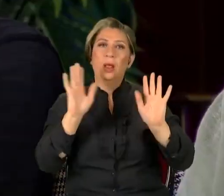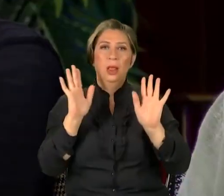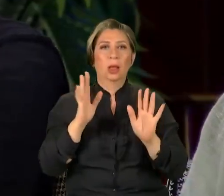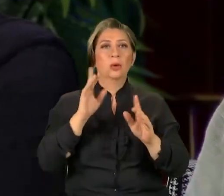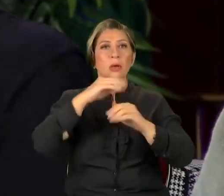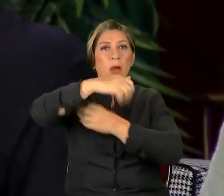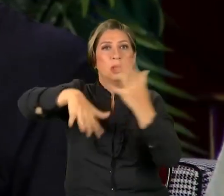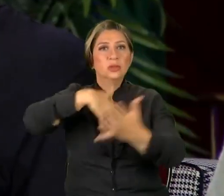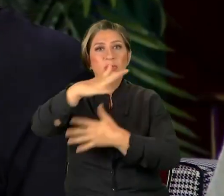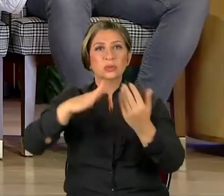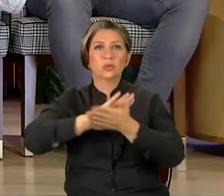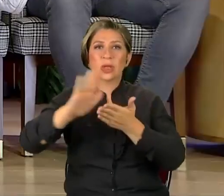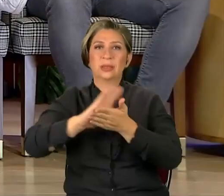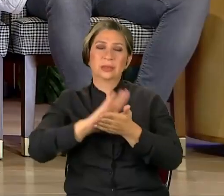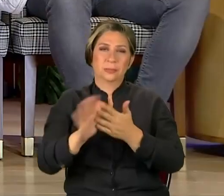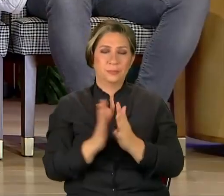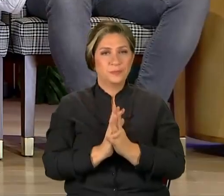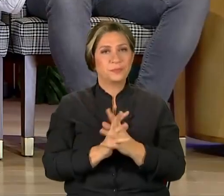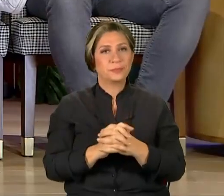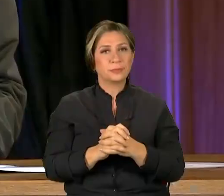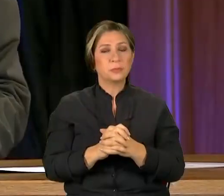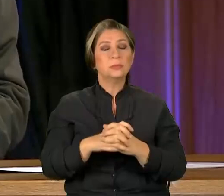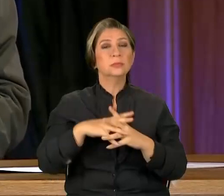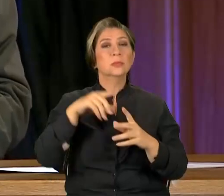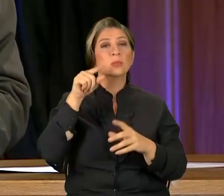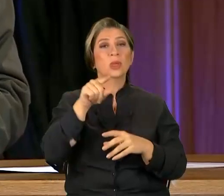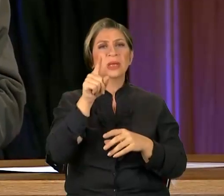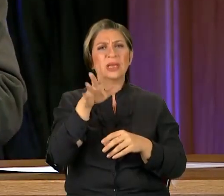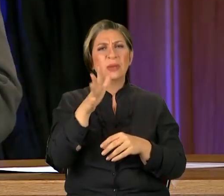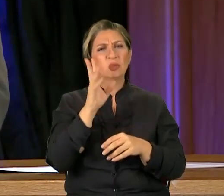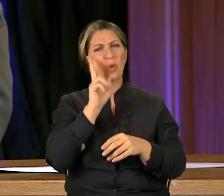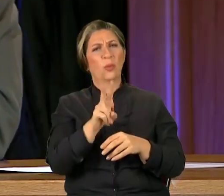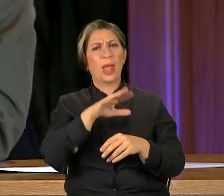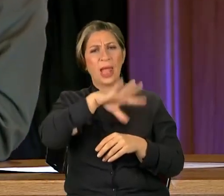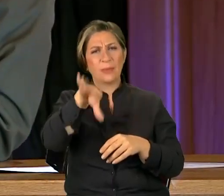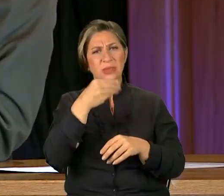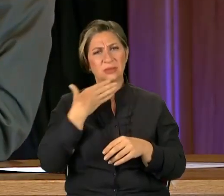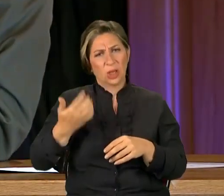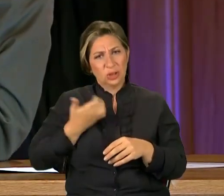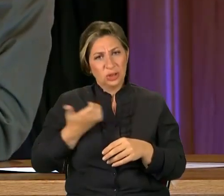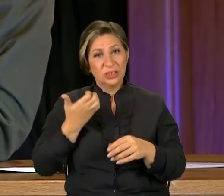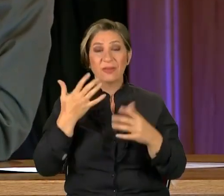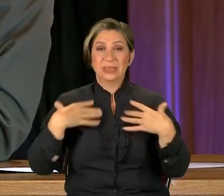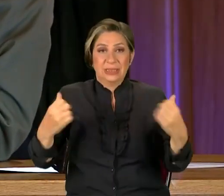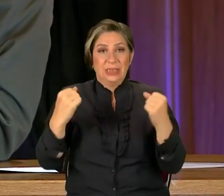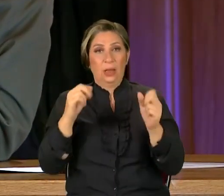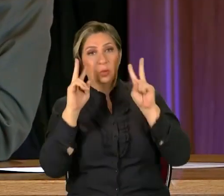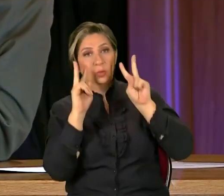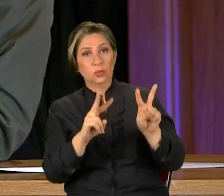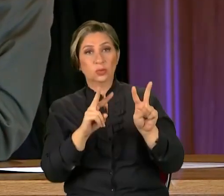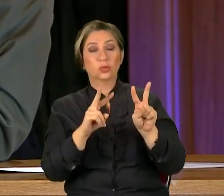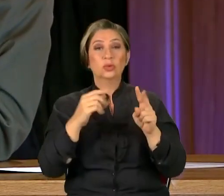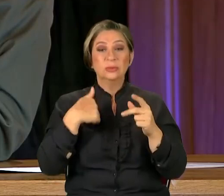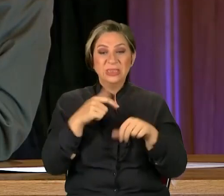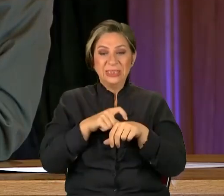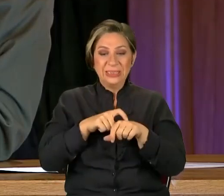Değil mi? Ortalık karışmıştı orada biraz. Doğru. Peki bu arada şunu da garip karşılıyorum. Çünkü hepiniz çok yakışıklı ve sağlıklı görünüyorsunuz. Bu